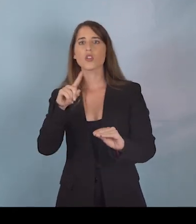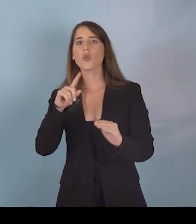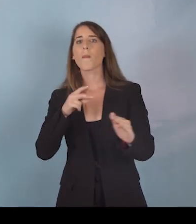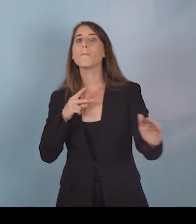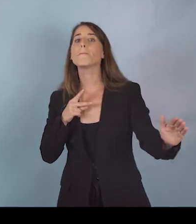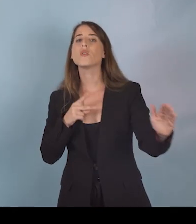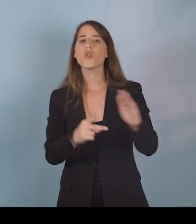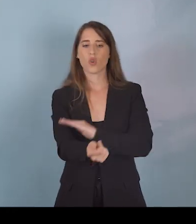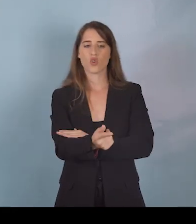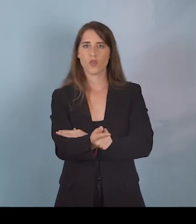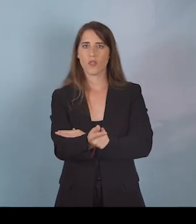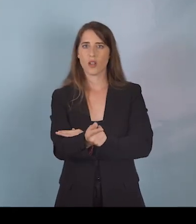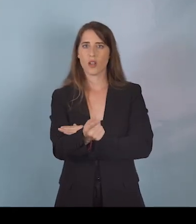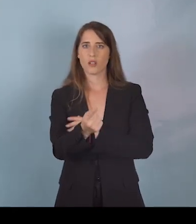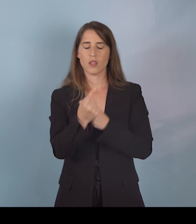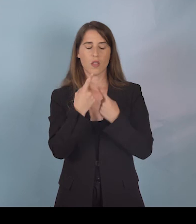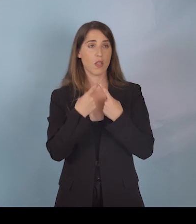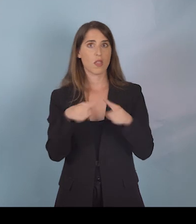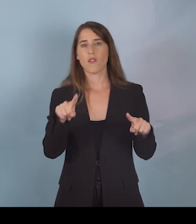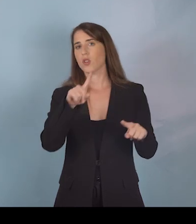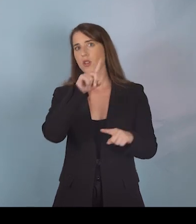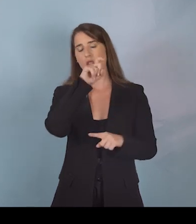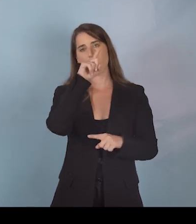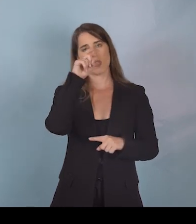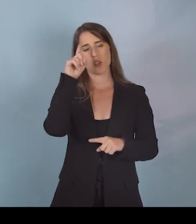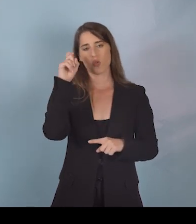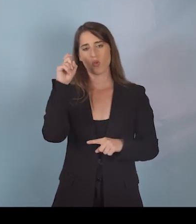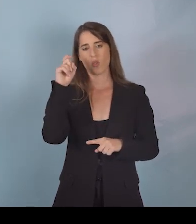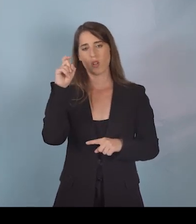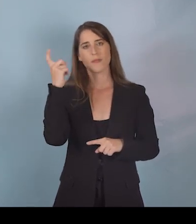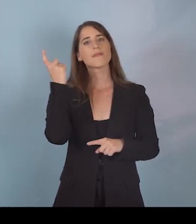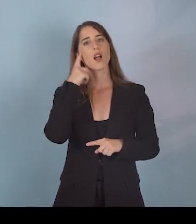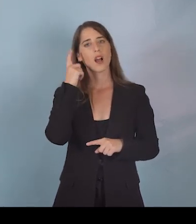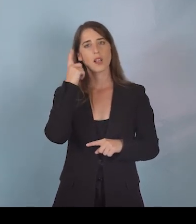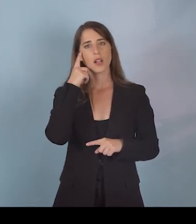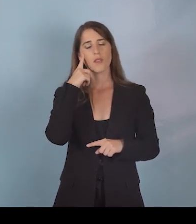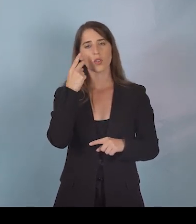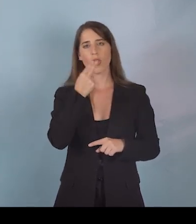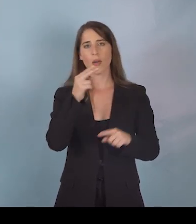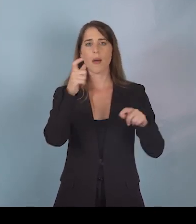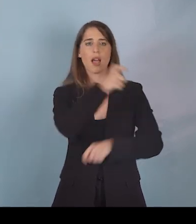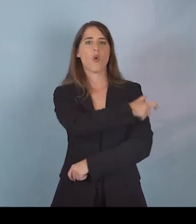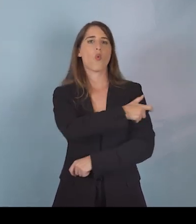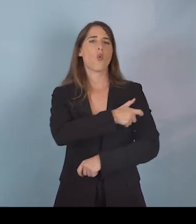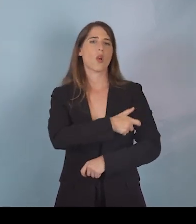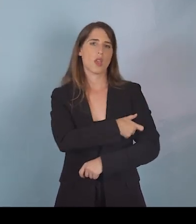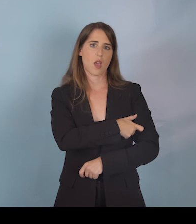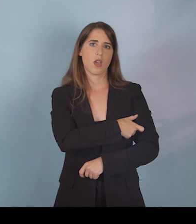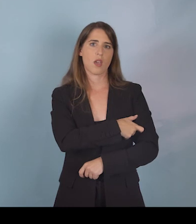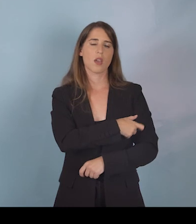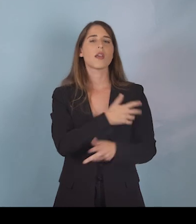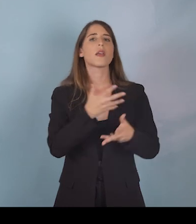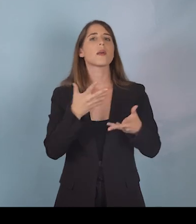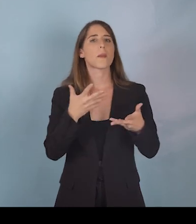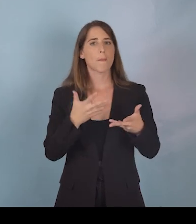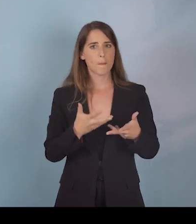ΛΟΑΤΚΙ που έχει όντως αυτό το θέμα, έχει μια σχετική δυσκολία ίσως να αποδειχθεί. Και καταλαβαίνω